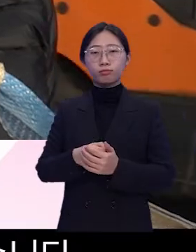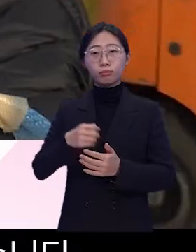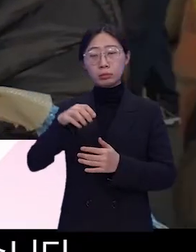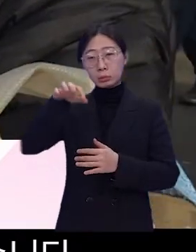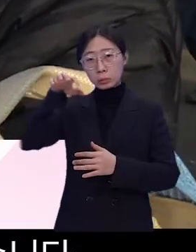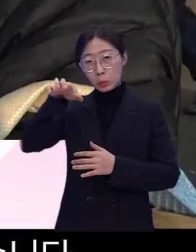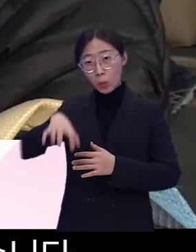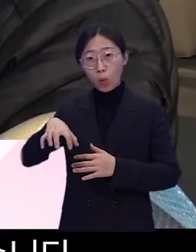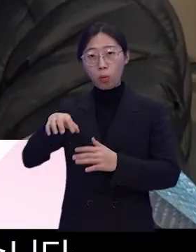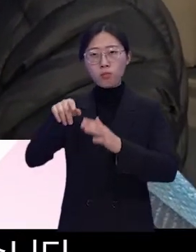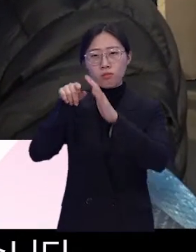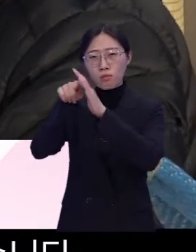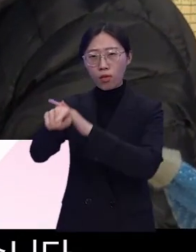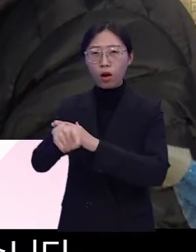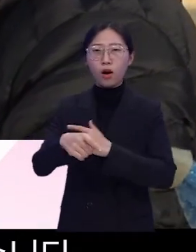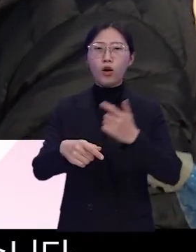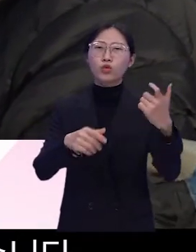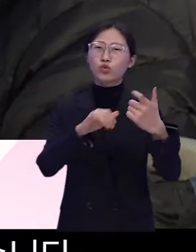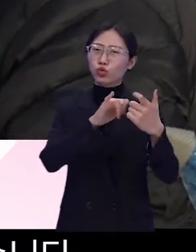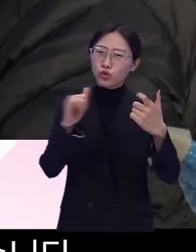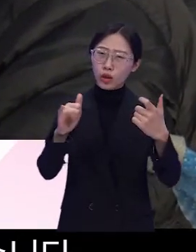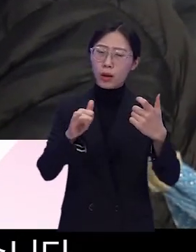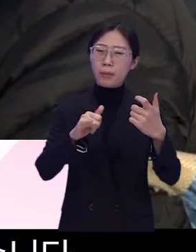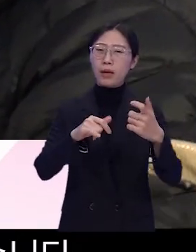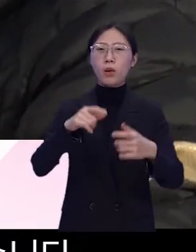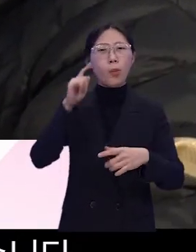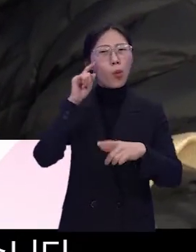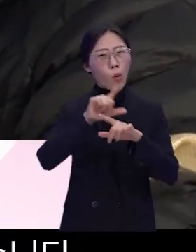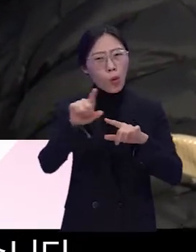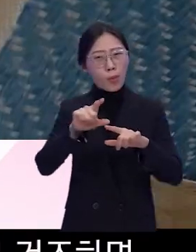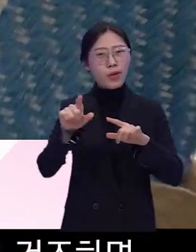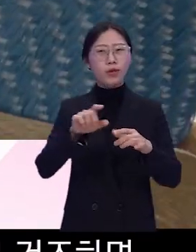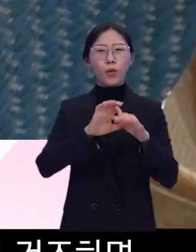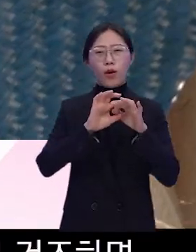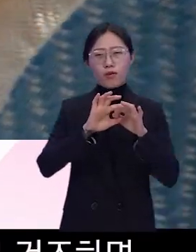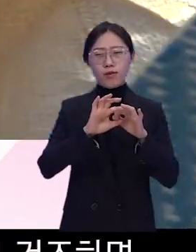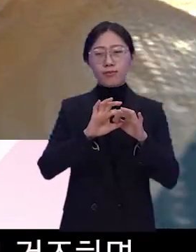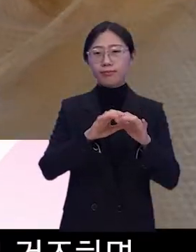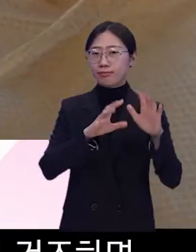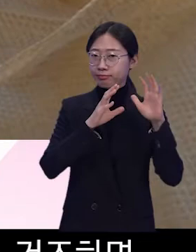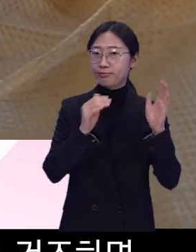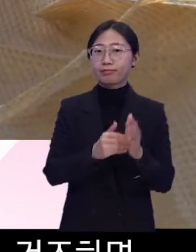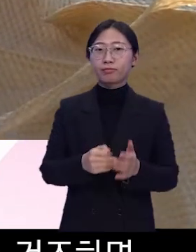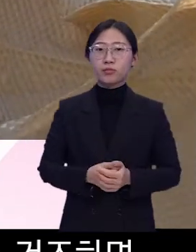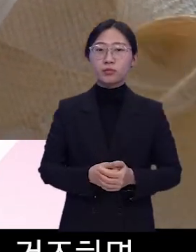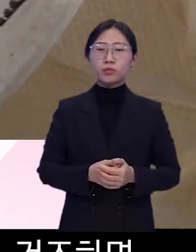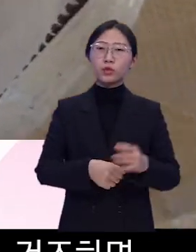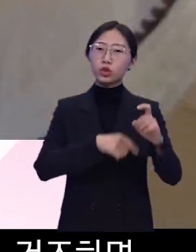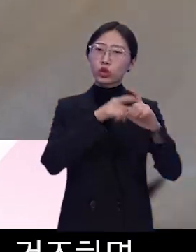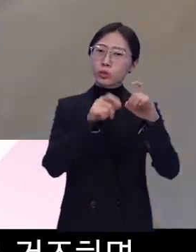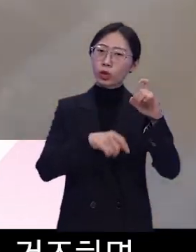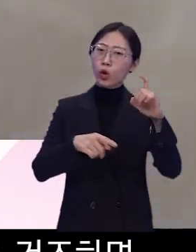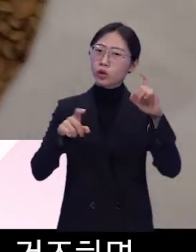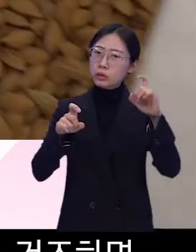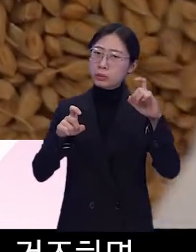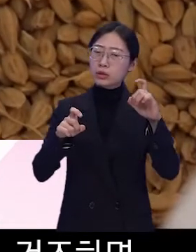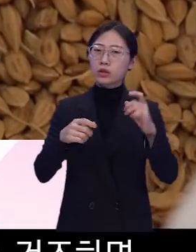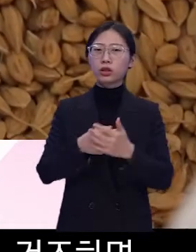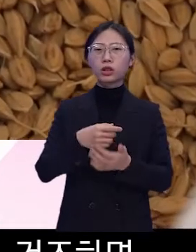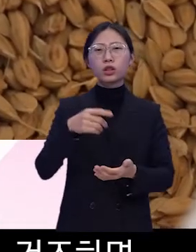소재 경작 농업인 60여 명과 소통하며 애로사항을 청취했습니다. 건조변은 11월 12일부터 12월